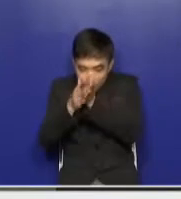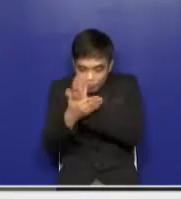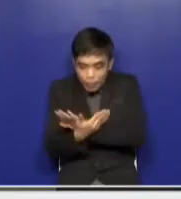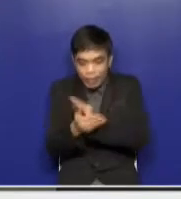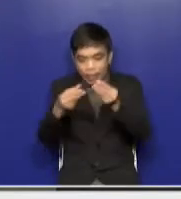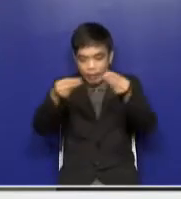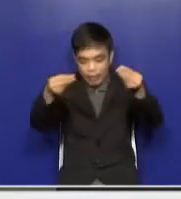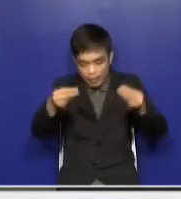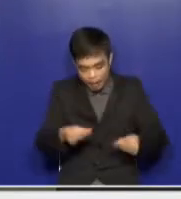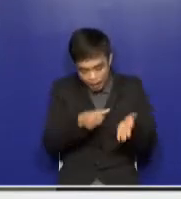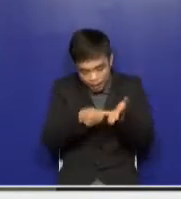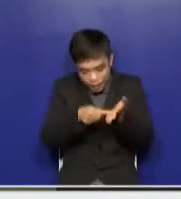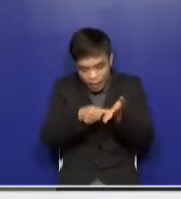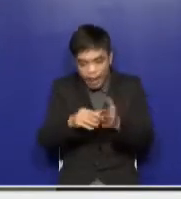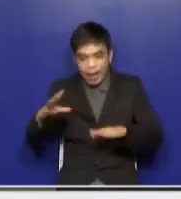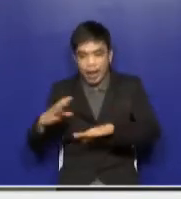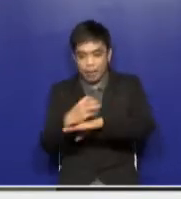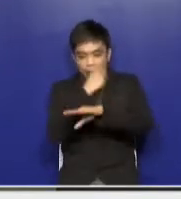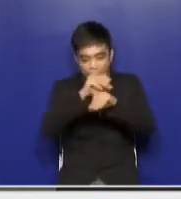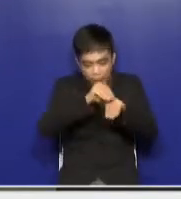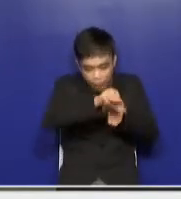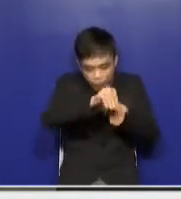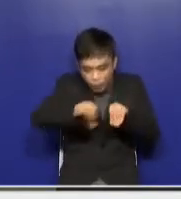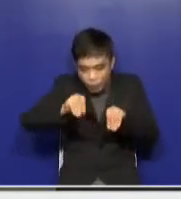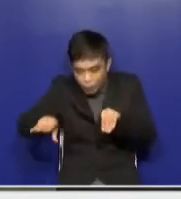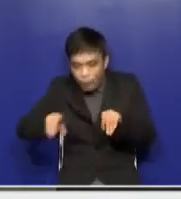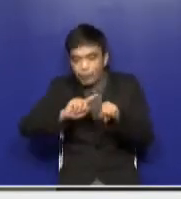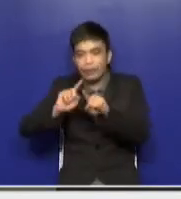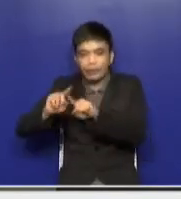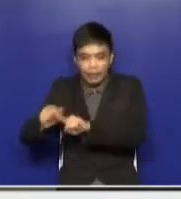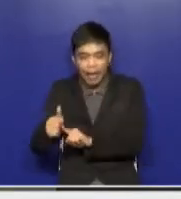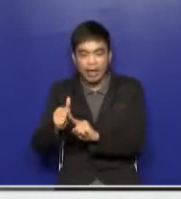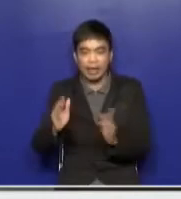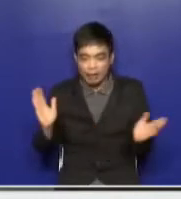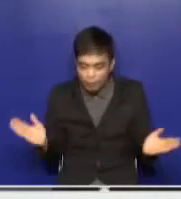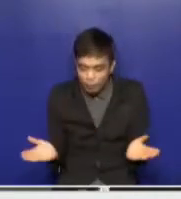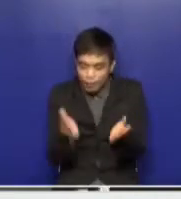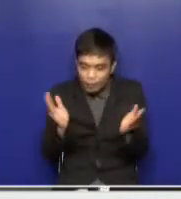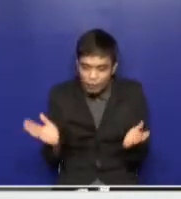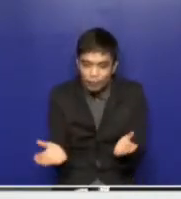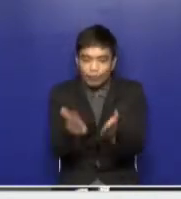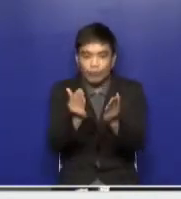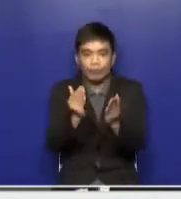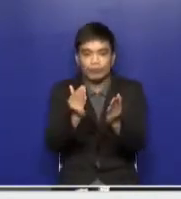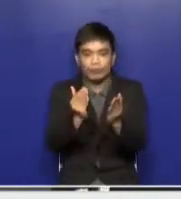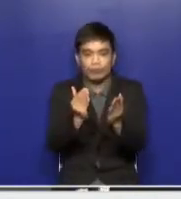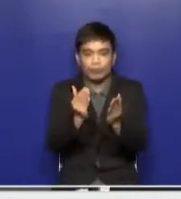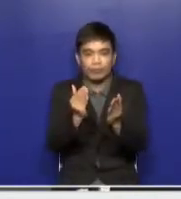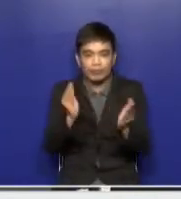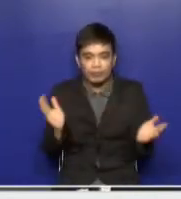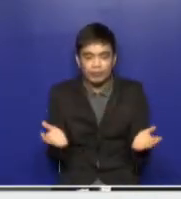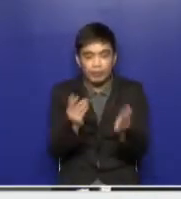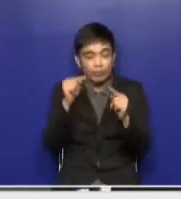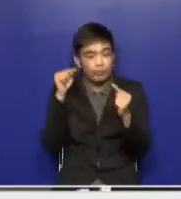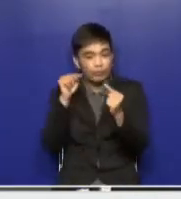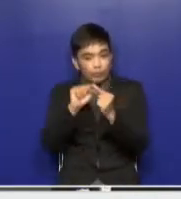ายงานนะครับเรื่องของการกระจายอำนาจนะครับเรื่องของการผลักดันในแง่ของการแยกเรื่องของ แยกเรื่องของ